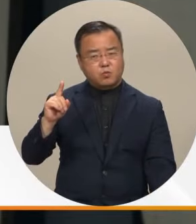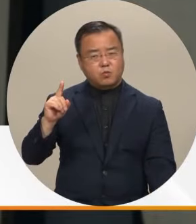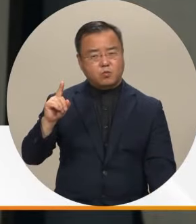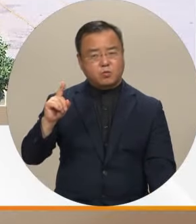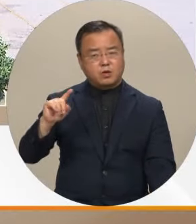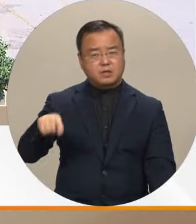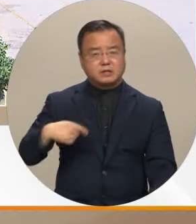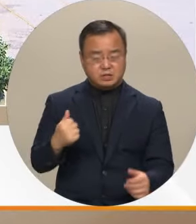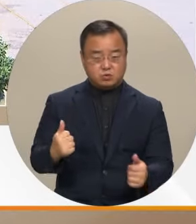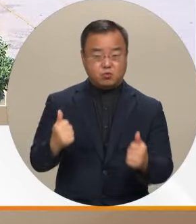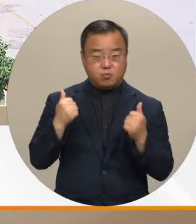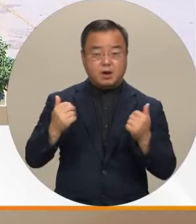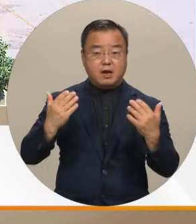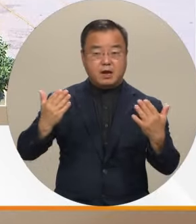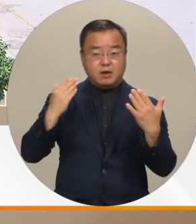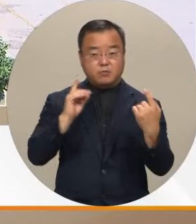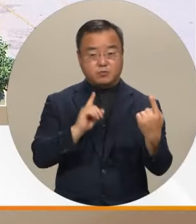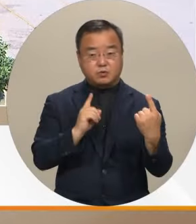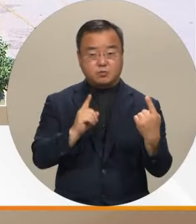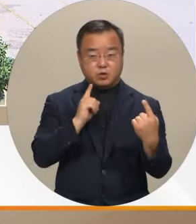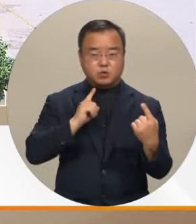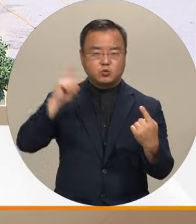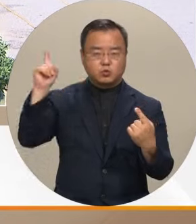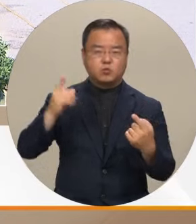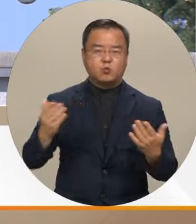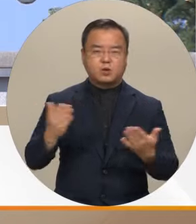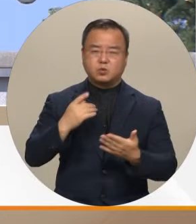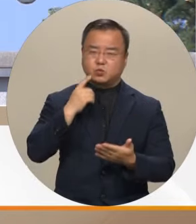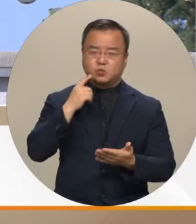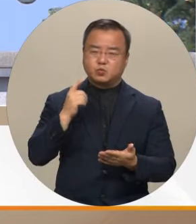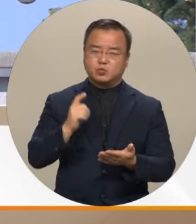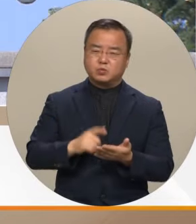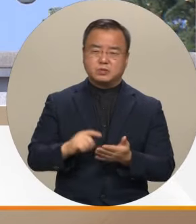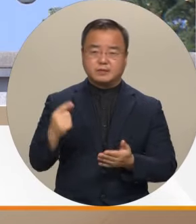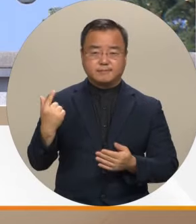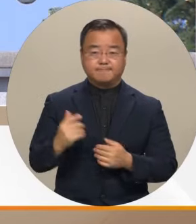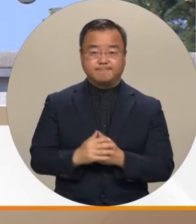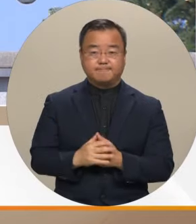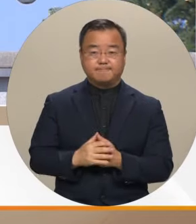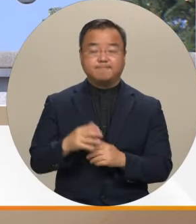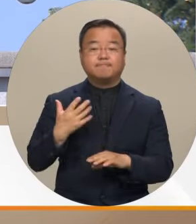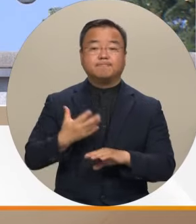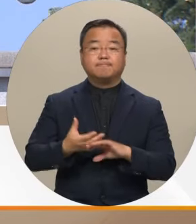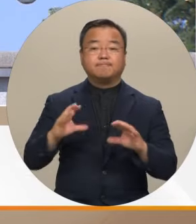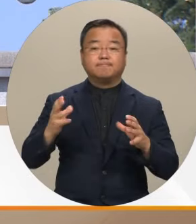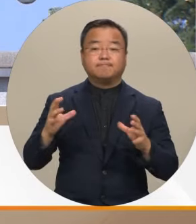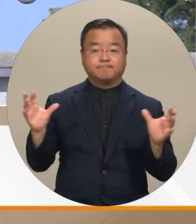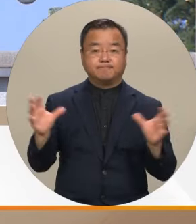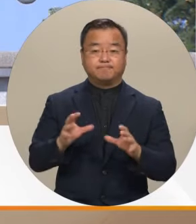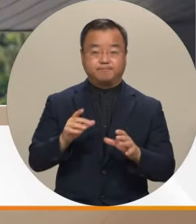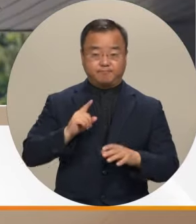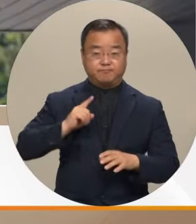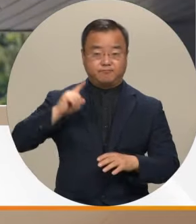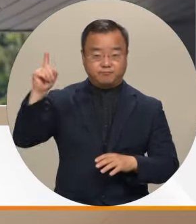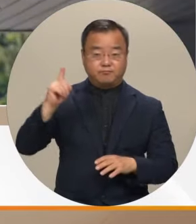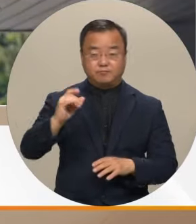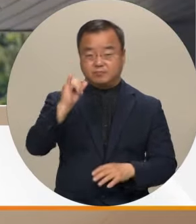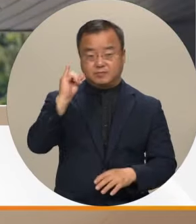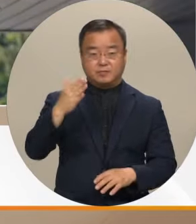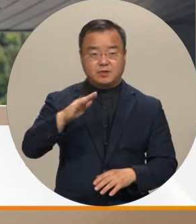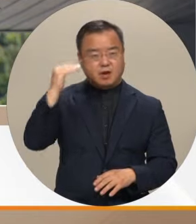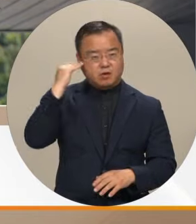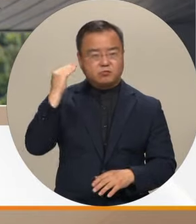아아 목교를 상대로 해서 소송 건다는게 쉽지 않을 것 같고 어 또 외국 같은 경우는 이제 집단 소송이라는게 있는데 우리나라는 집단 소송이